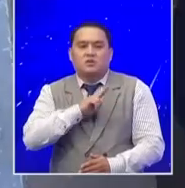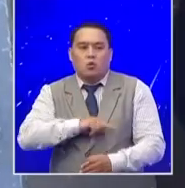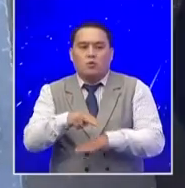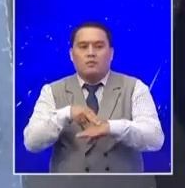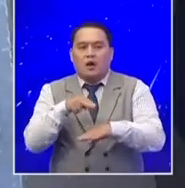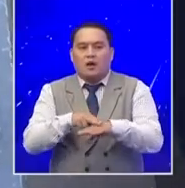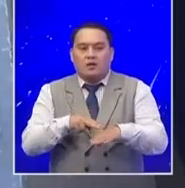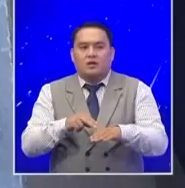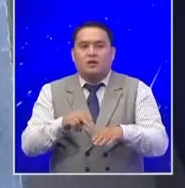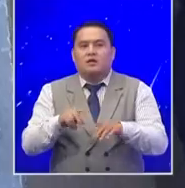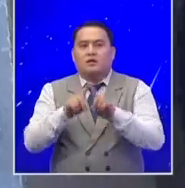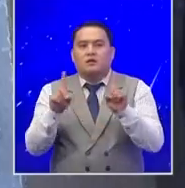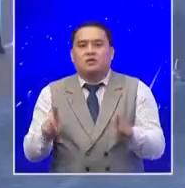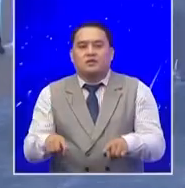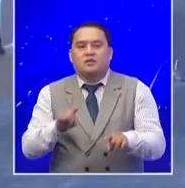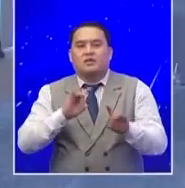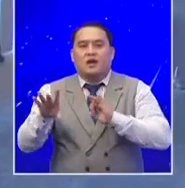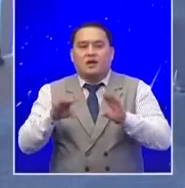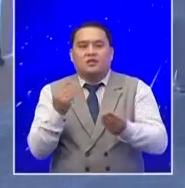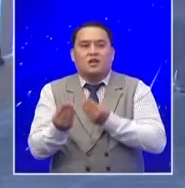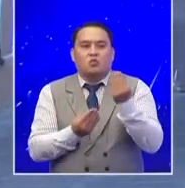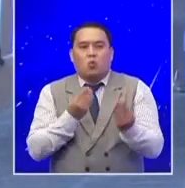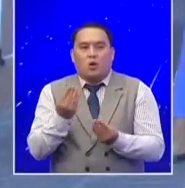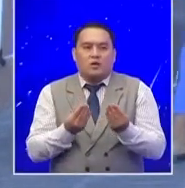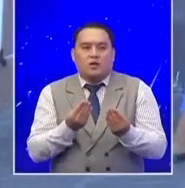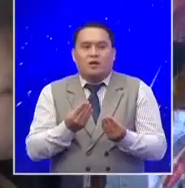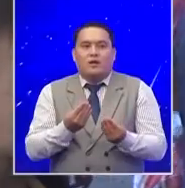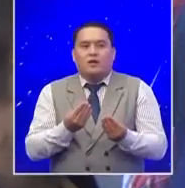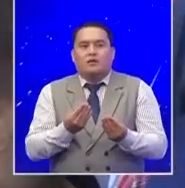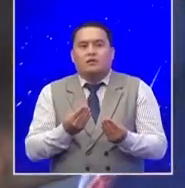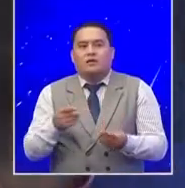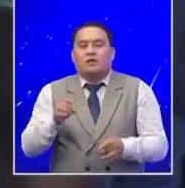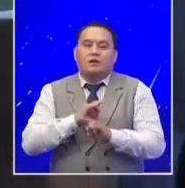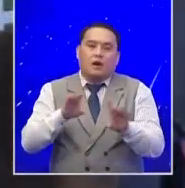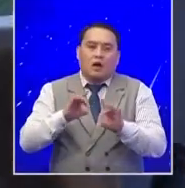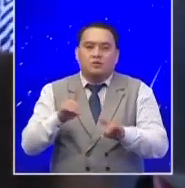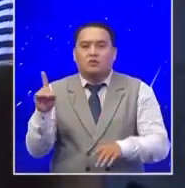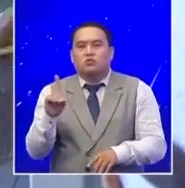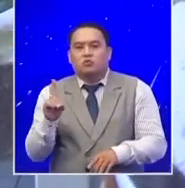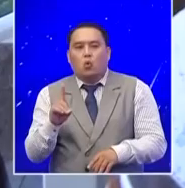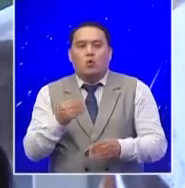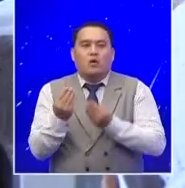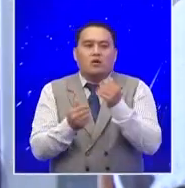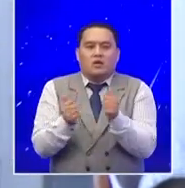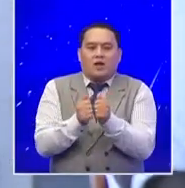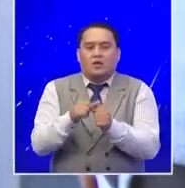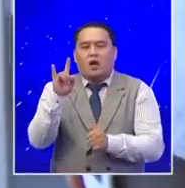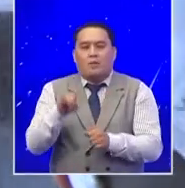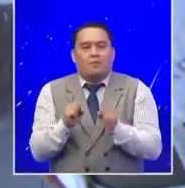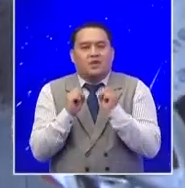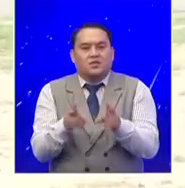детям. Развешивая памятки у подъездов, играющим во дворах детям, мягко и ненавязчиво рассказывают о том, что играть возле окна